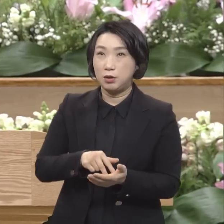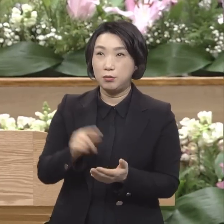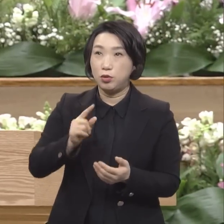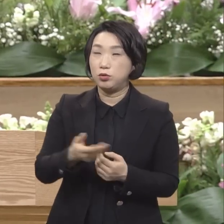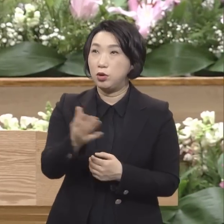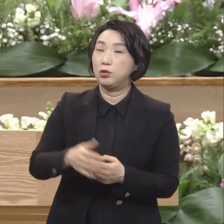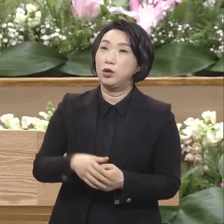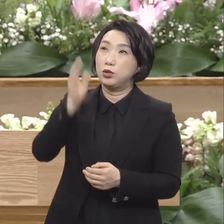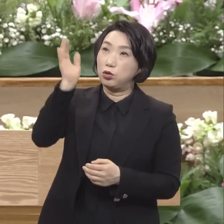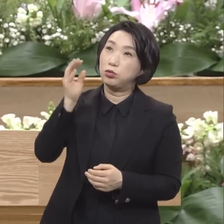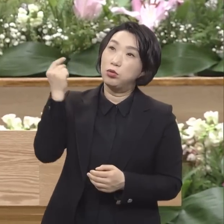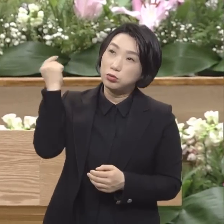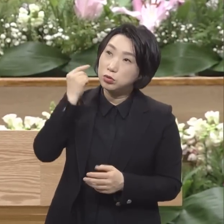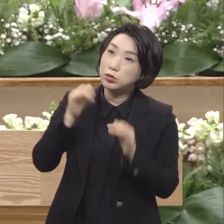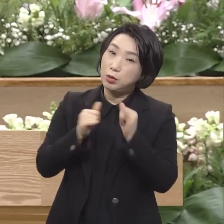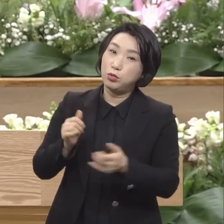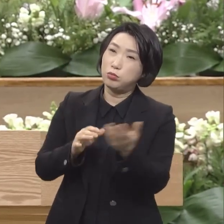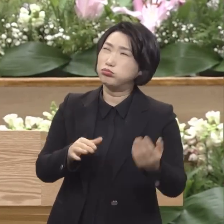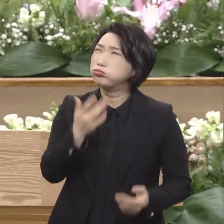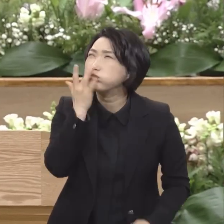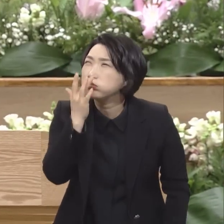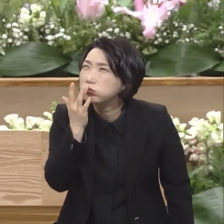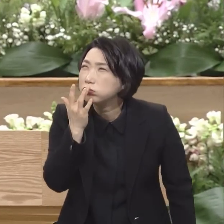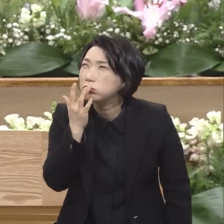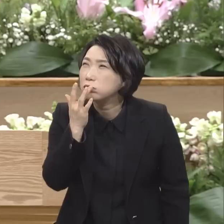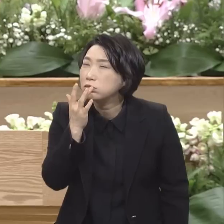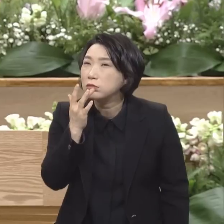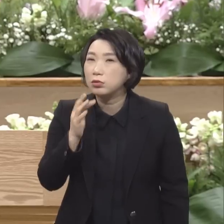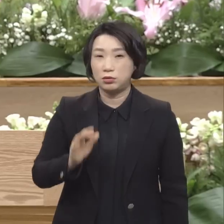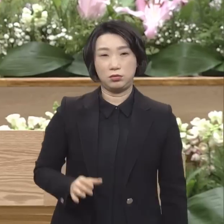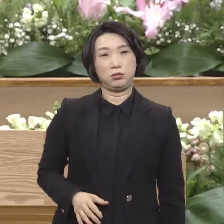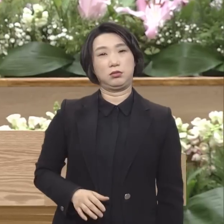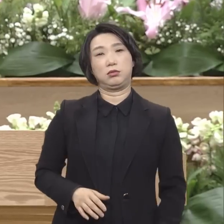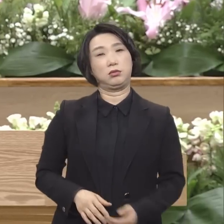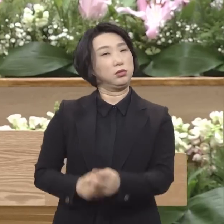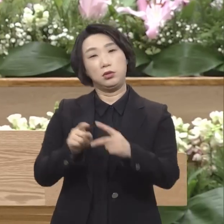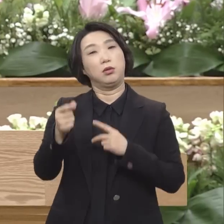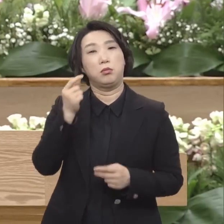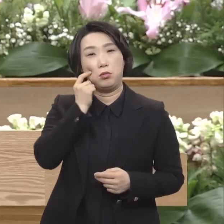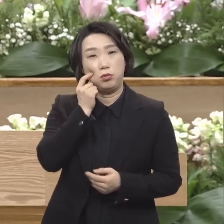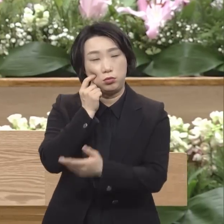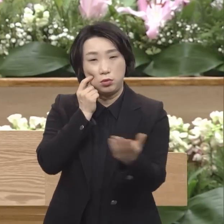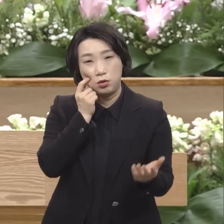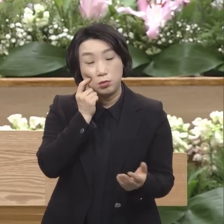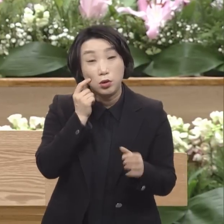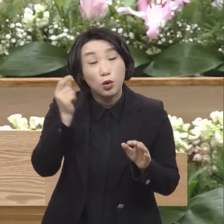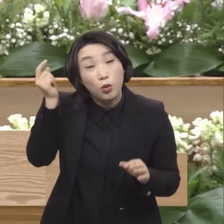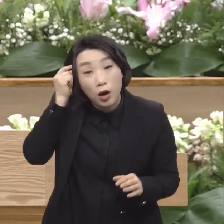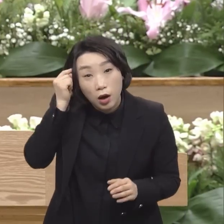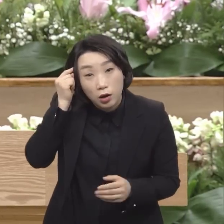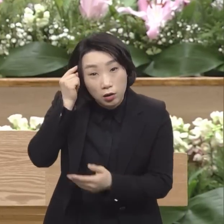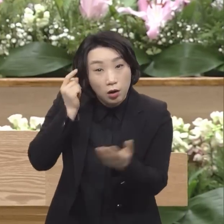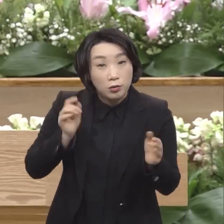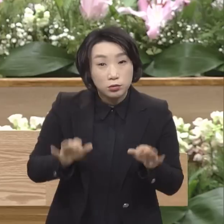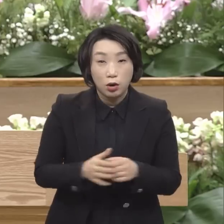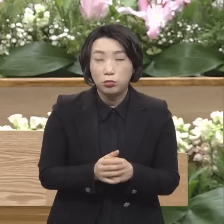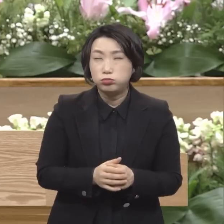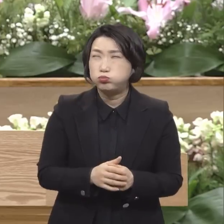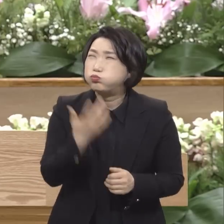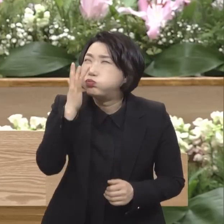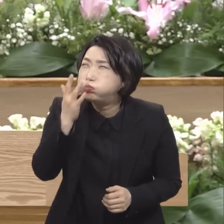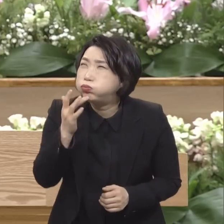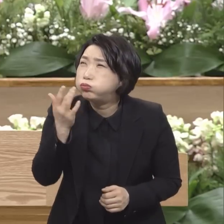도덕적인 설교를 듣던 사람들은 무슨 소리가 못 알아들어. 못 알아듣는다니까. 왜 못 알아듣느냐? 알아들을